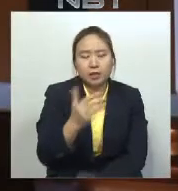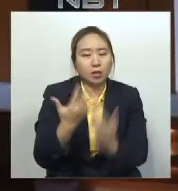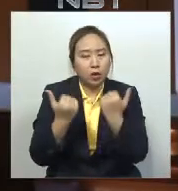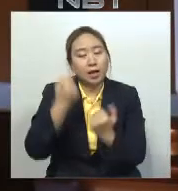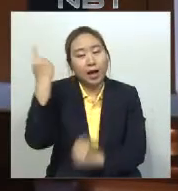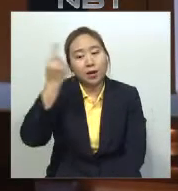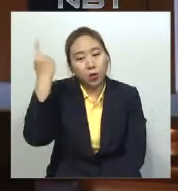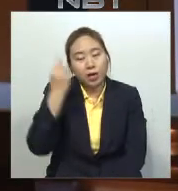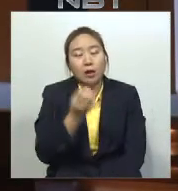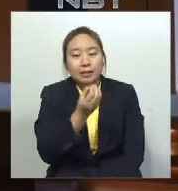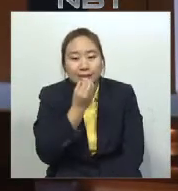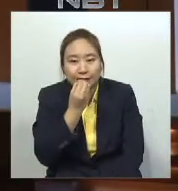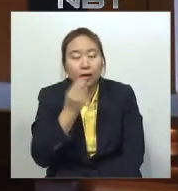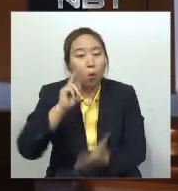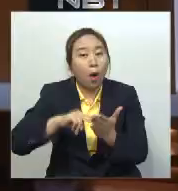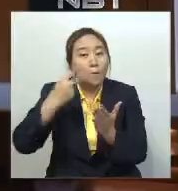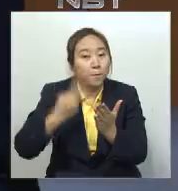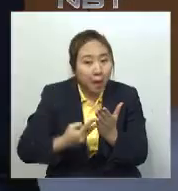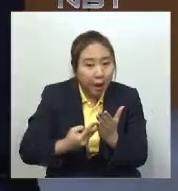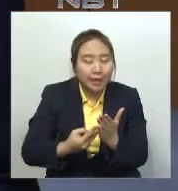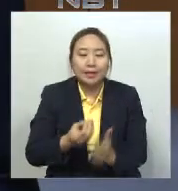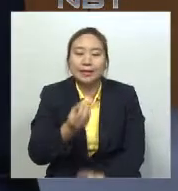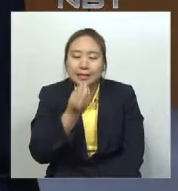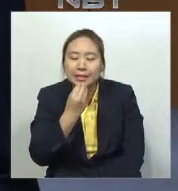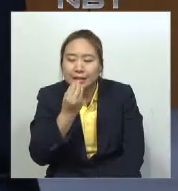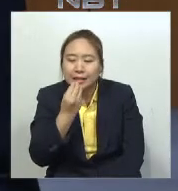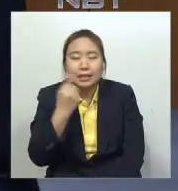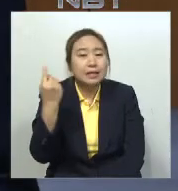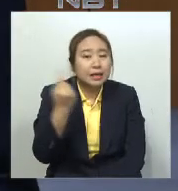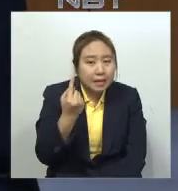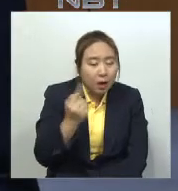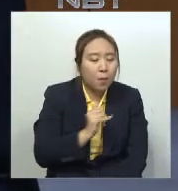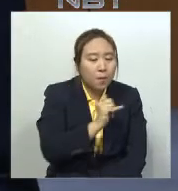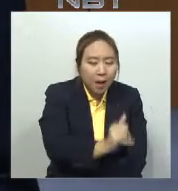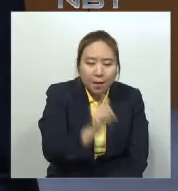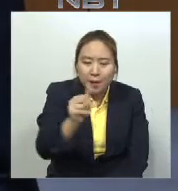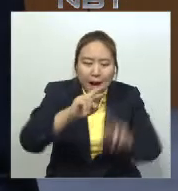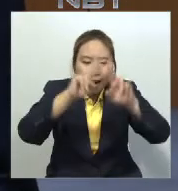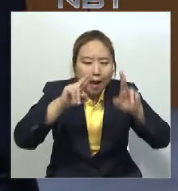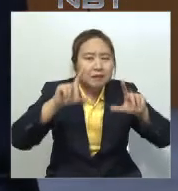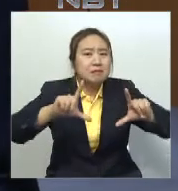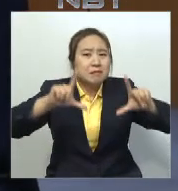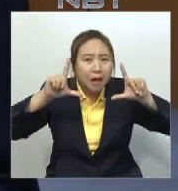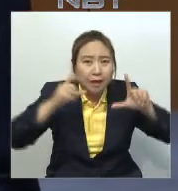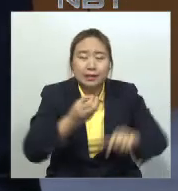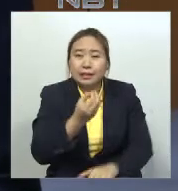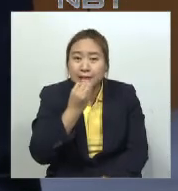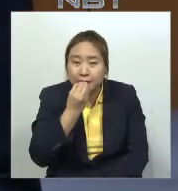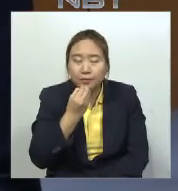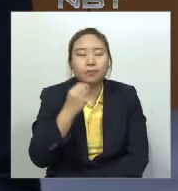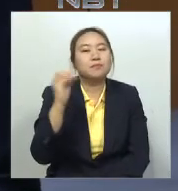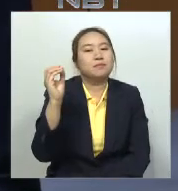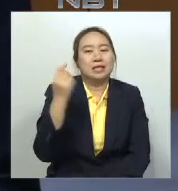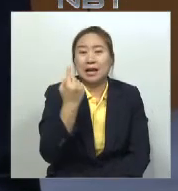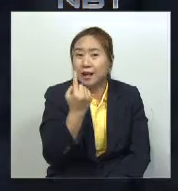ท่องเที่ยวเชิงอาหารนะครับไม่ใช่ตีความหมายแค่เที่ยวแบบทัวร์กินอาหารเด็ดเมนูดังแต่จะใช้อาหารเนี่ยนะฮะเป็นสื่อ